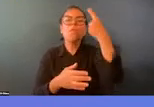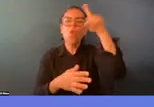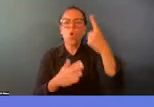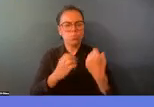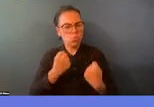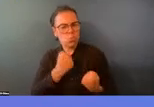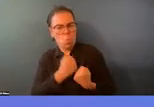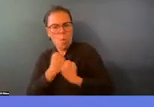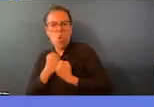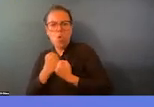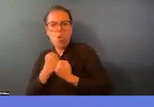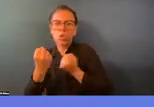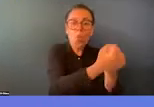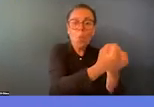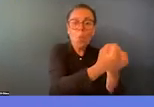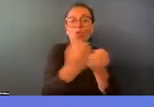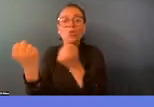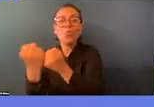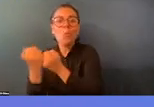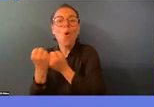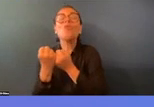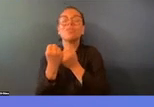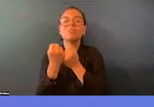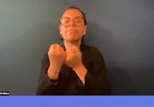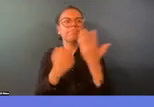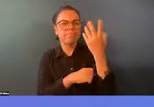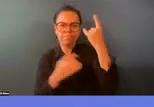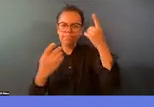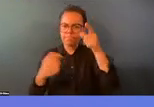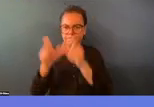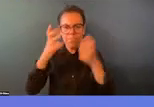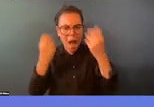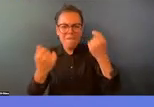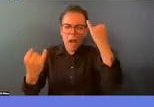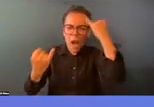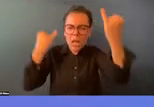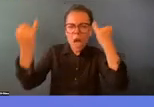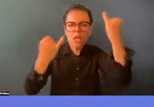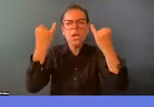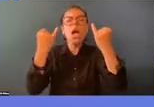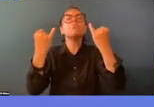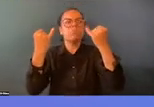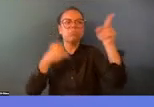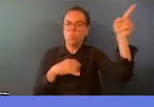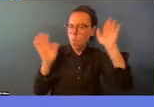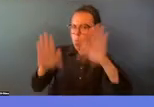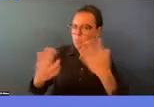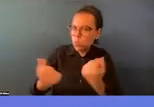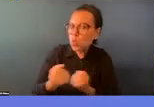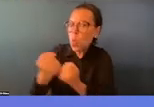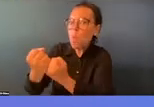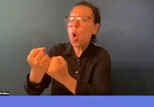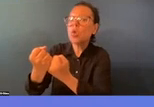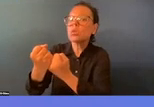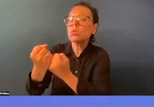адаптации к изменению климата. И как я уже наблюдаю за свои 30 лет работы в службе, я вижу, что нас, женщин,